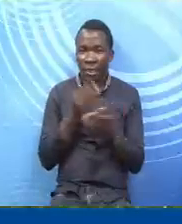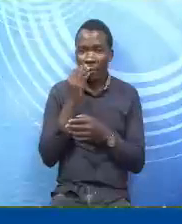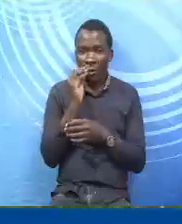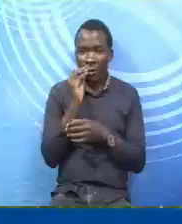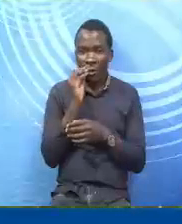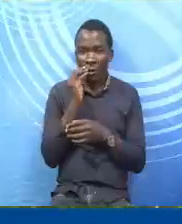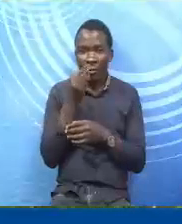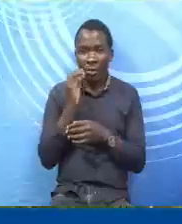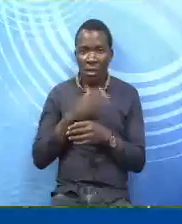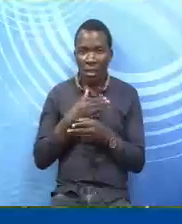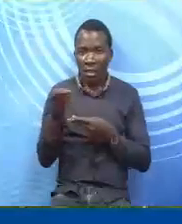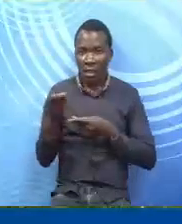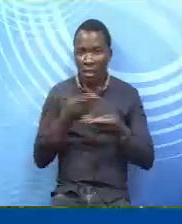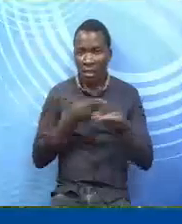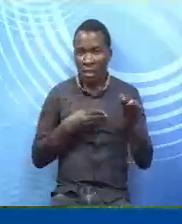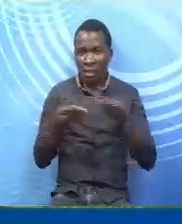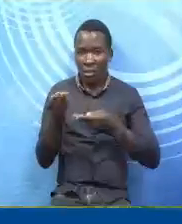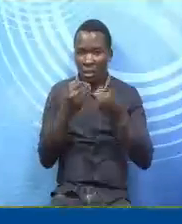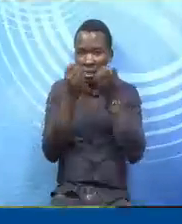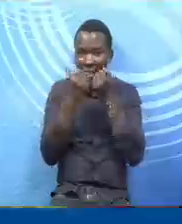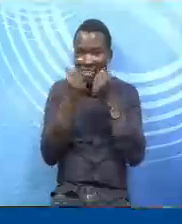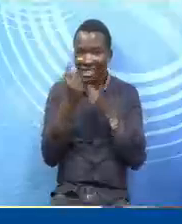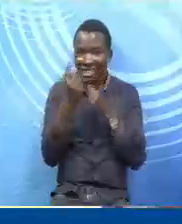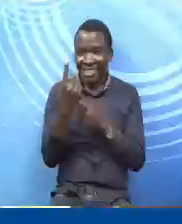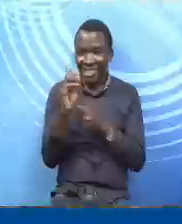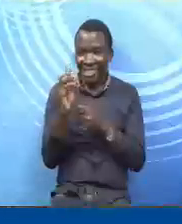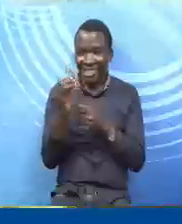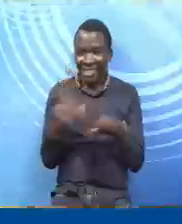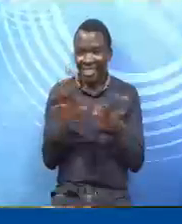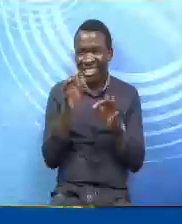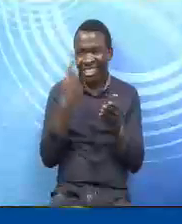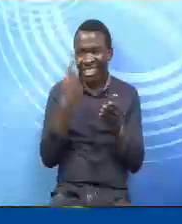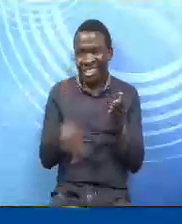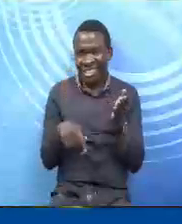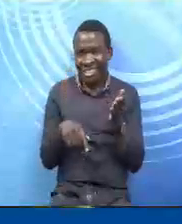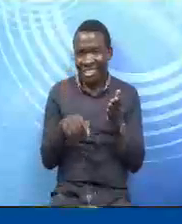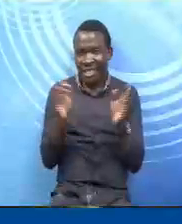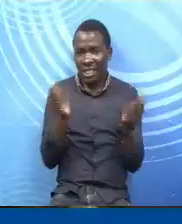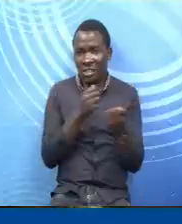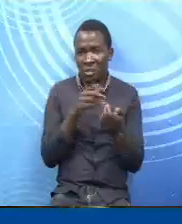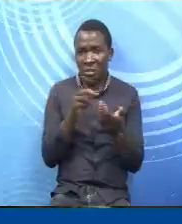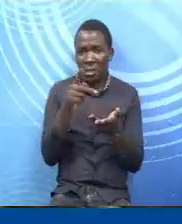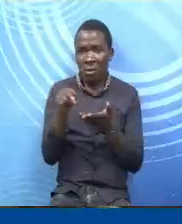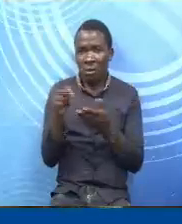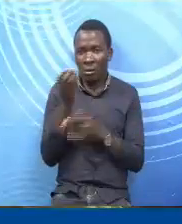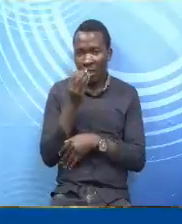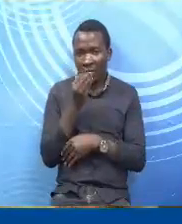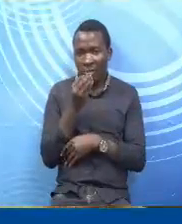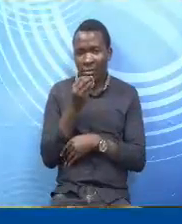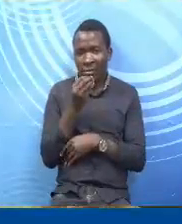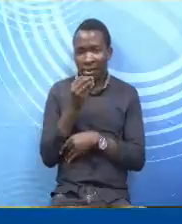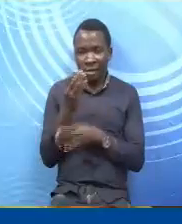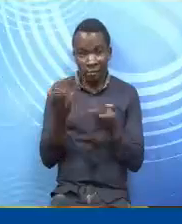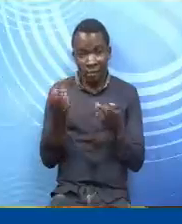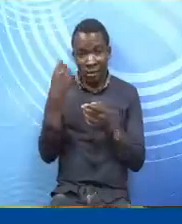njyewe nkagurisha umufungo w'ibigori wenda ijana ntacyo riri buze kumarira kuko sinari haha ngo ndye ubwo